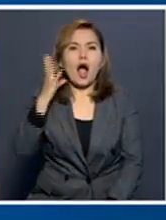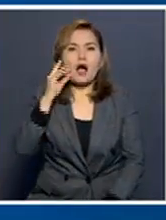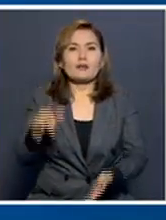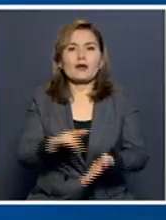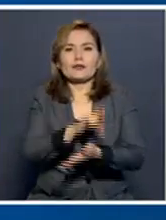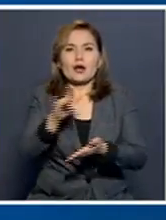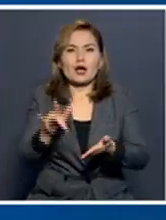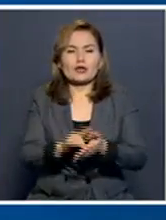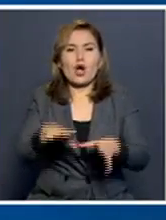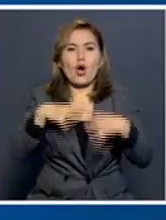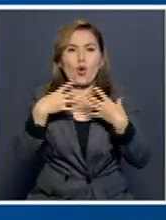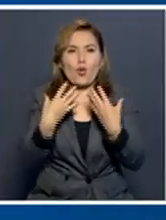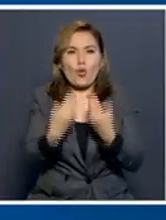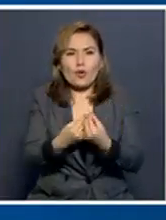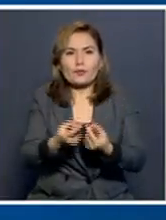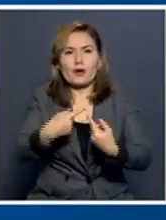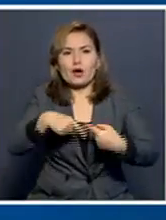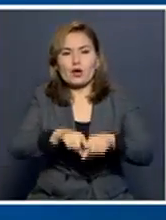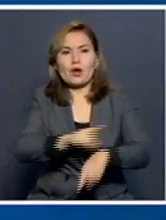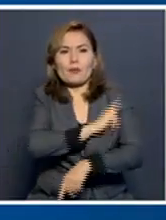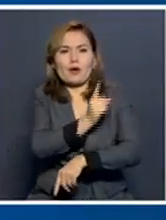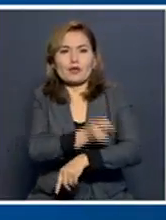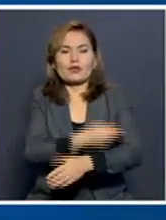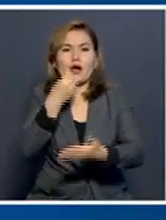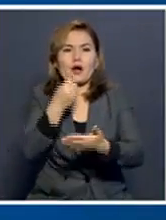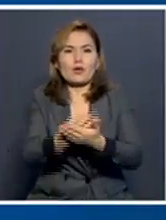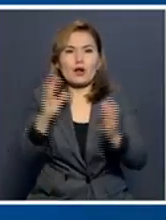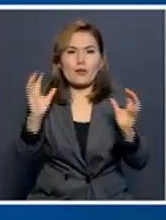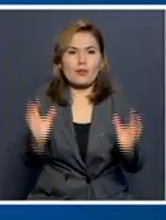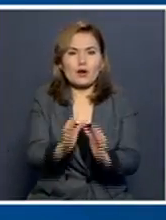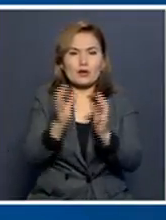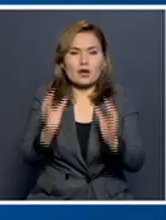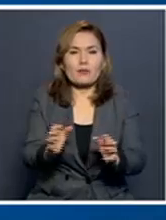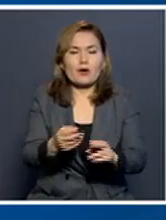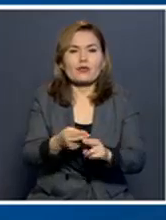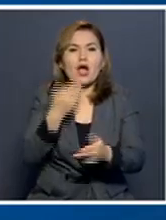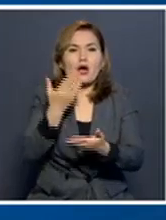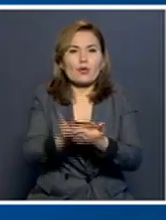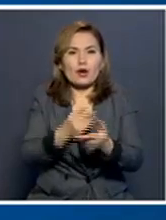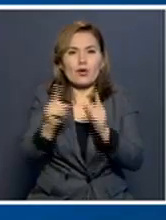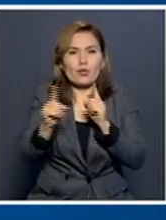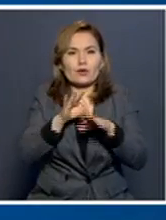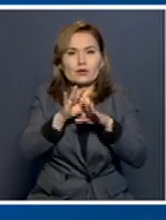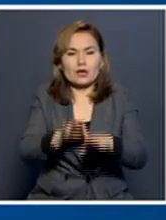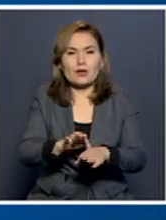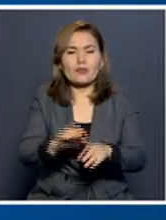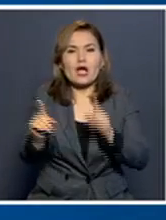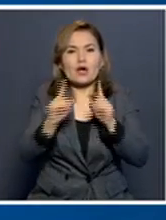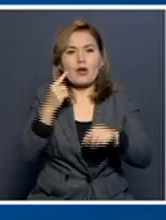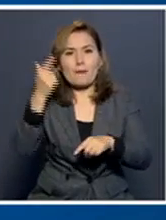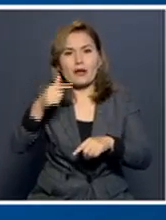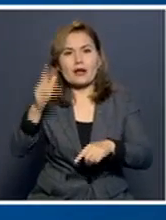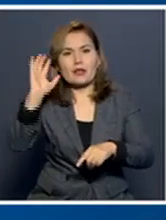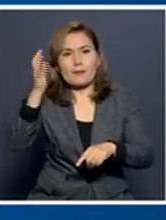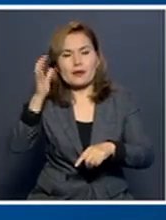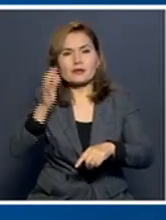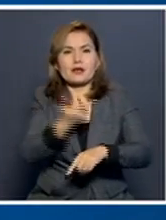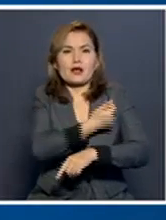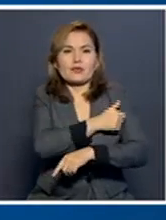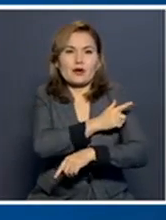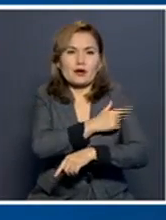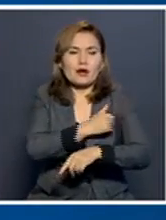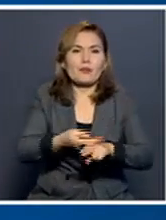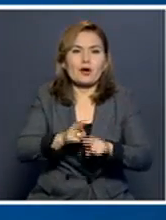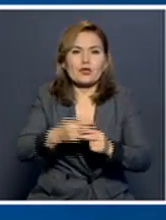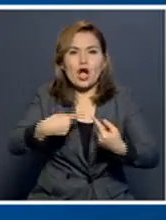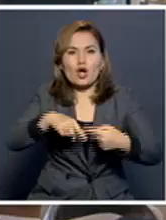Алматыда отбасы институтын күшейтіп құндылықтарды сақтауға байланысты өнеге форумы өтті. Жиынға білікті психологтар мен аймақтардағы